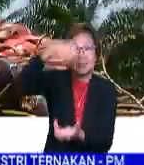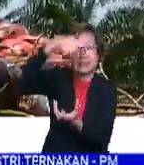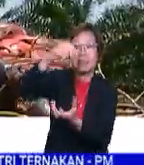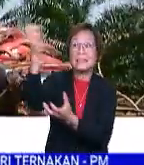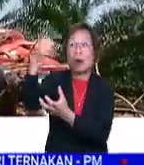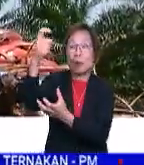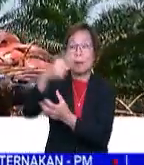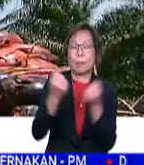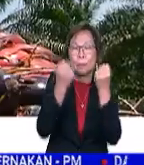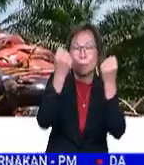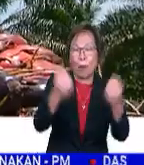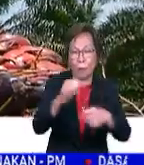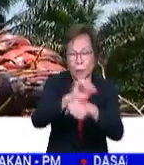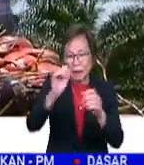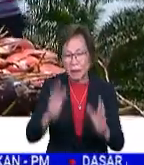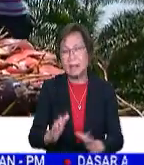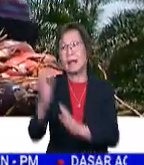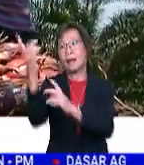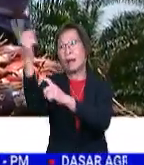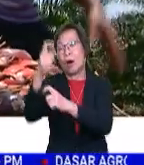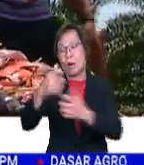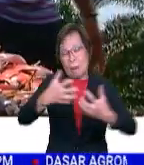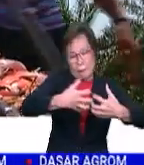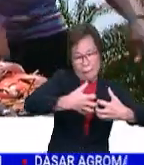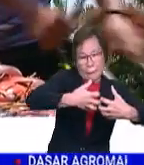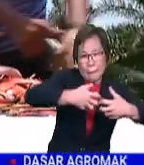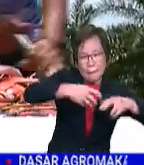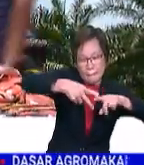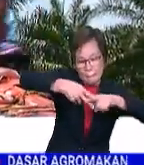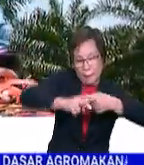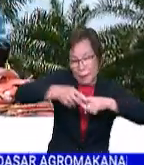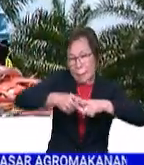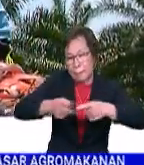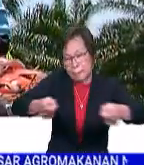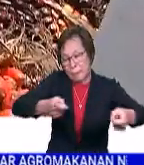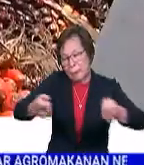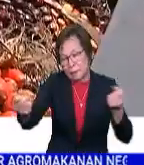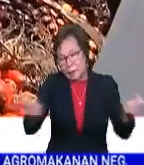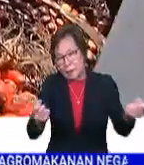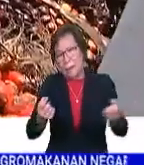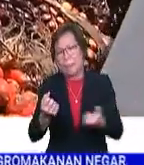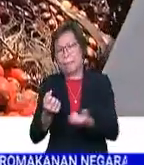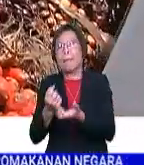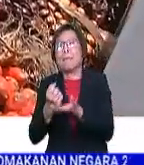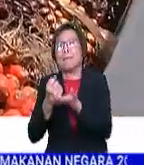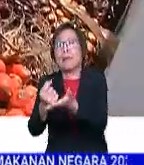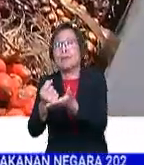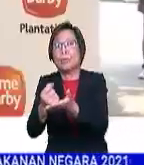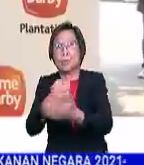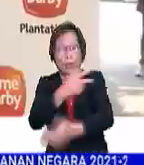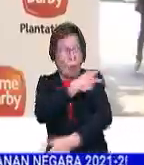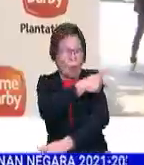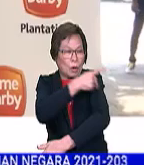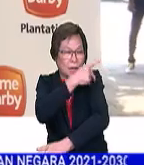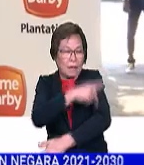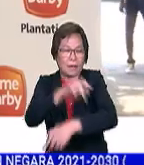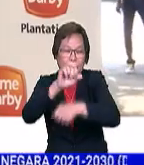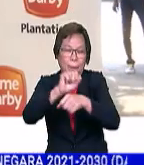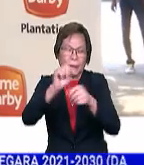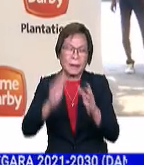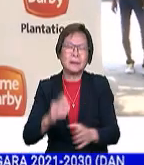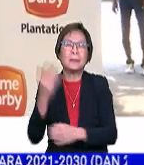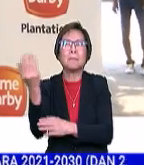kilang kelapa sawit, mekanik, pengendali jentera, pembantu klinik dan pekerja am. Tidak